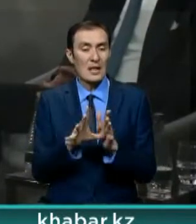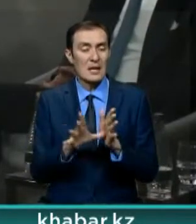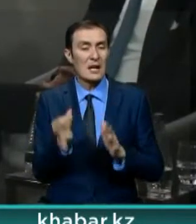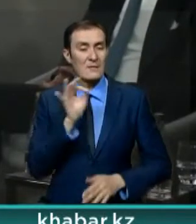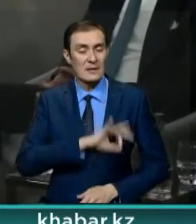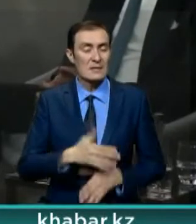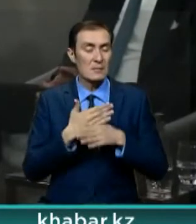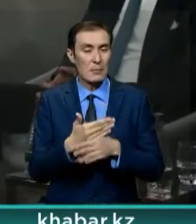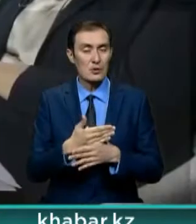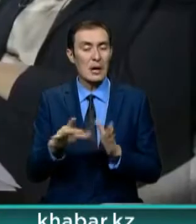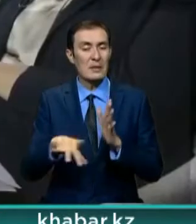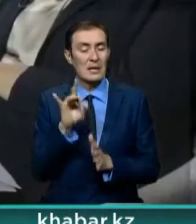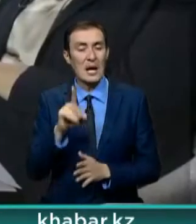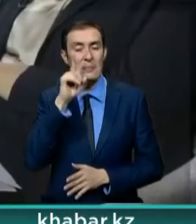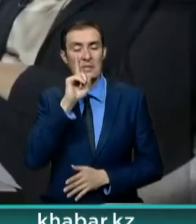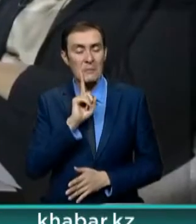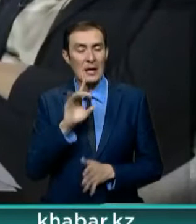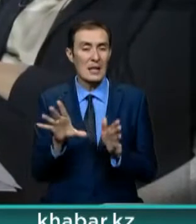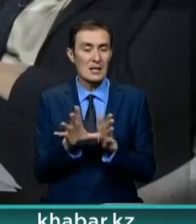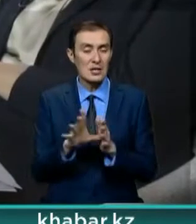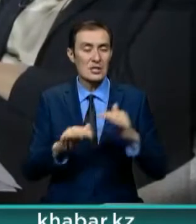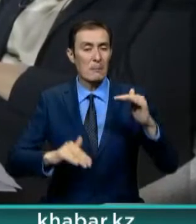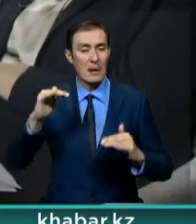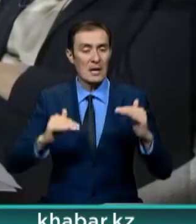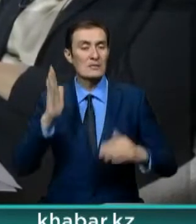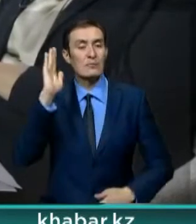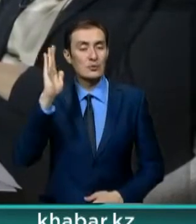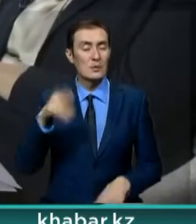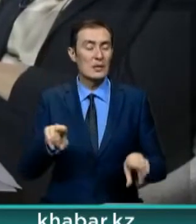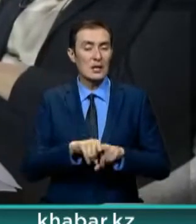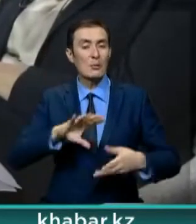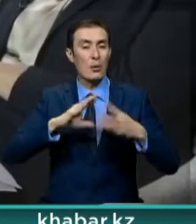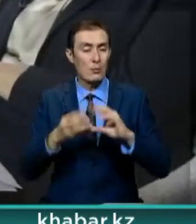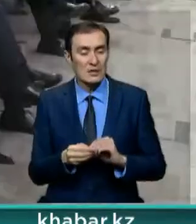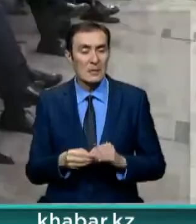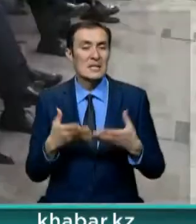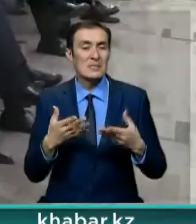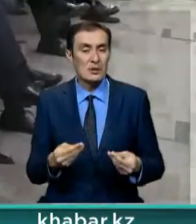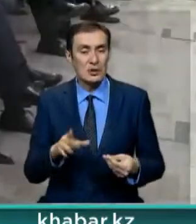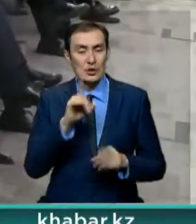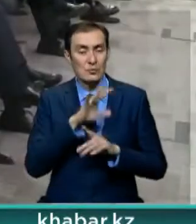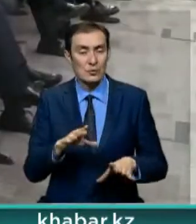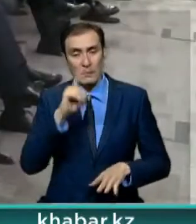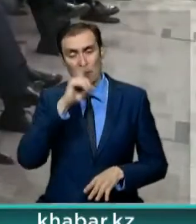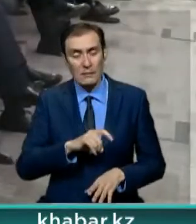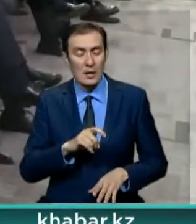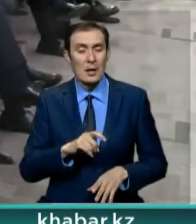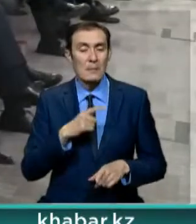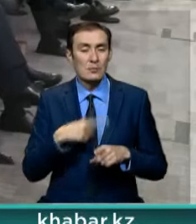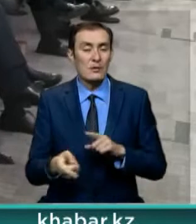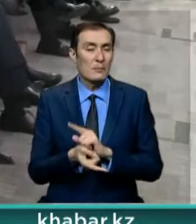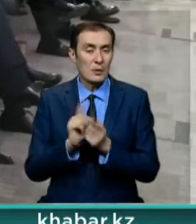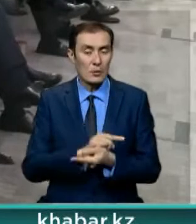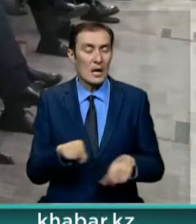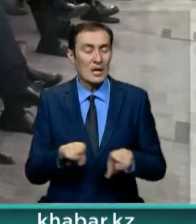энергоэффективности, поможет определить оптимальный энергетический баланс в будущем и таким образом смягчит негативные последствия ускоренного перехода,